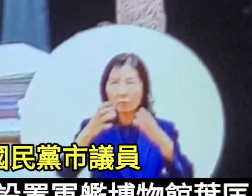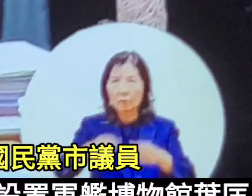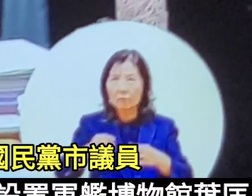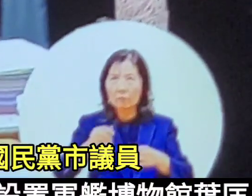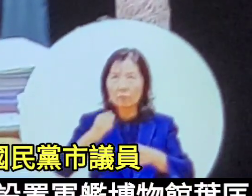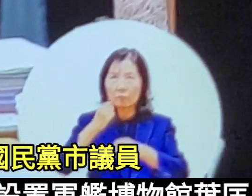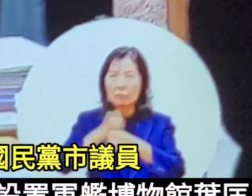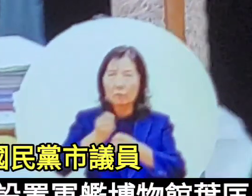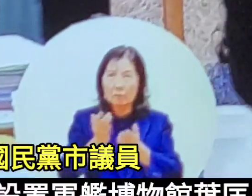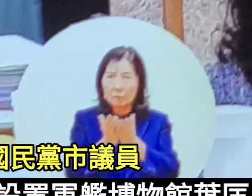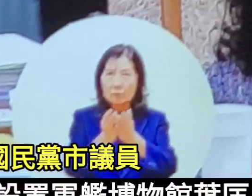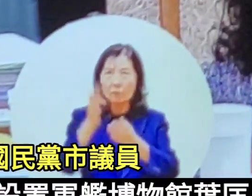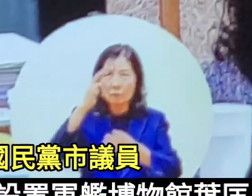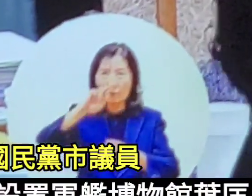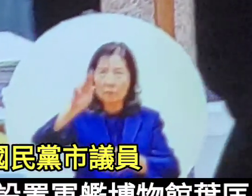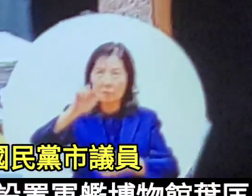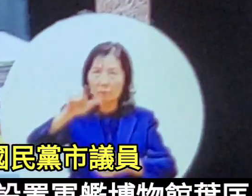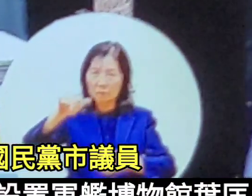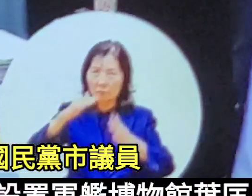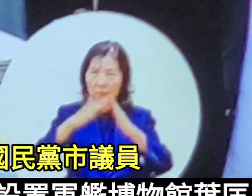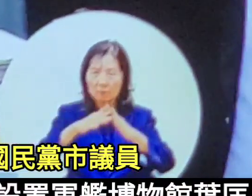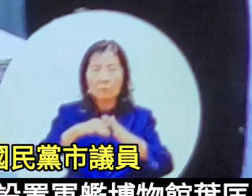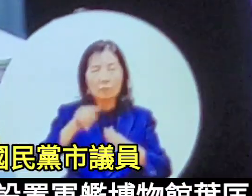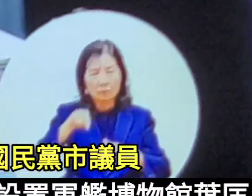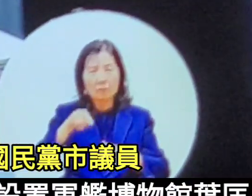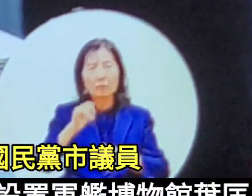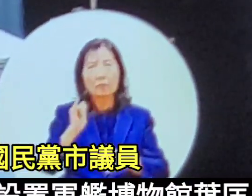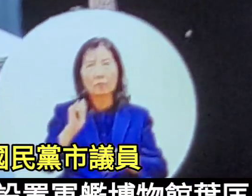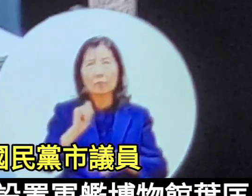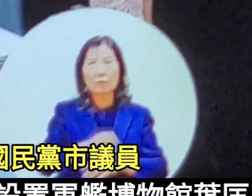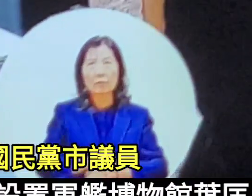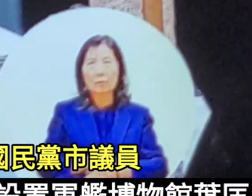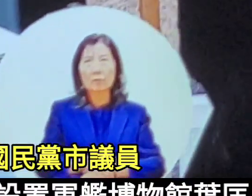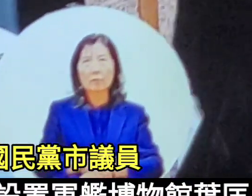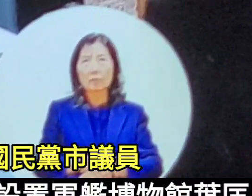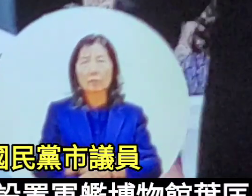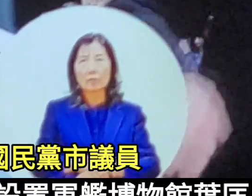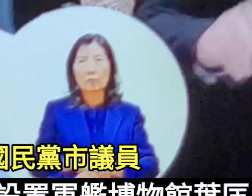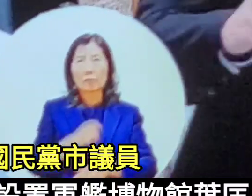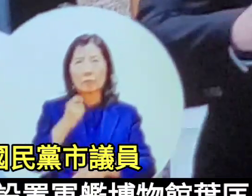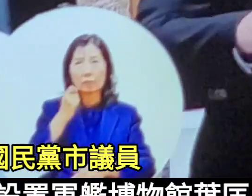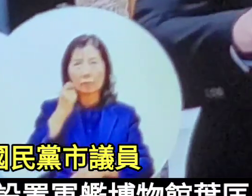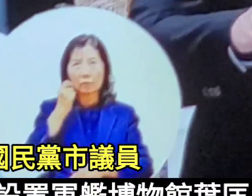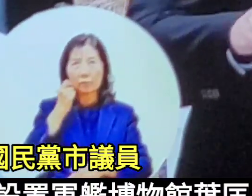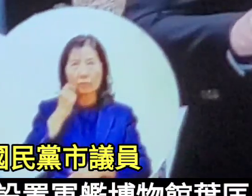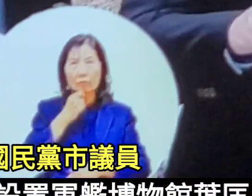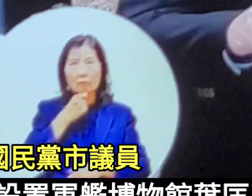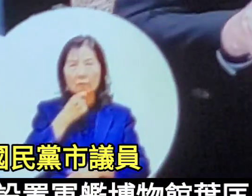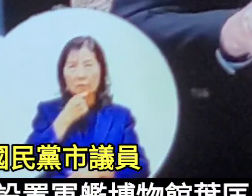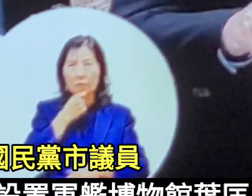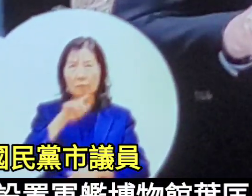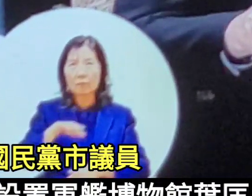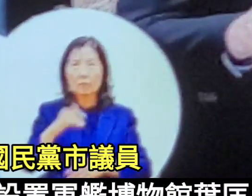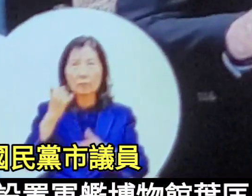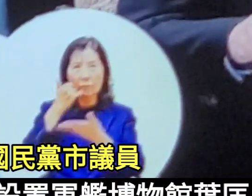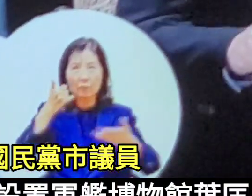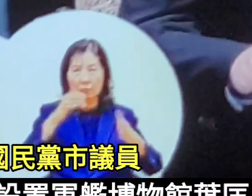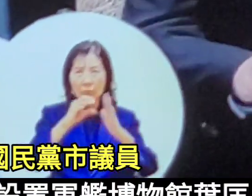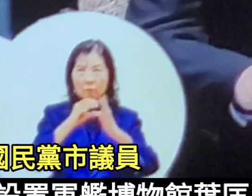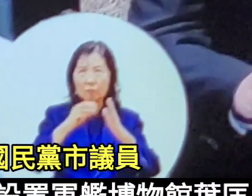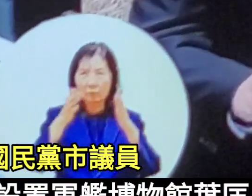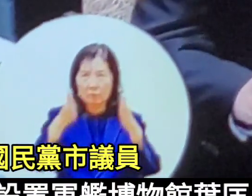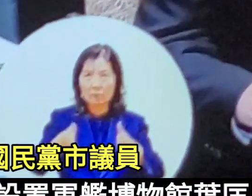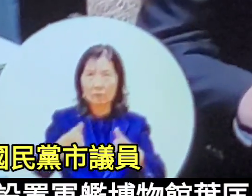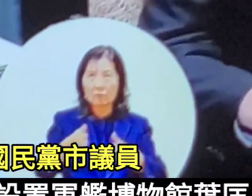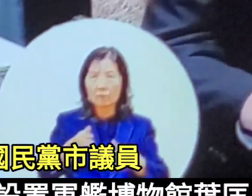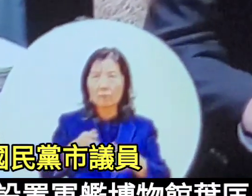舰博物馆。我反而觉得是比较有机会的。那这个我愿意，我想我们海洋局，基于海洋的